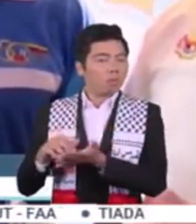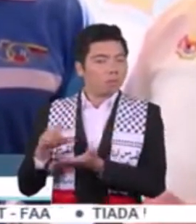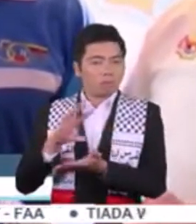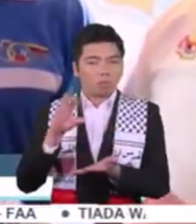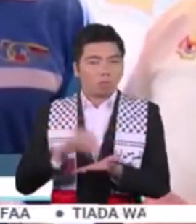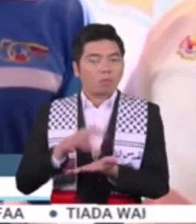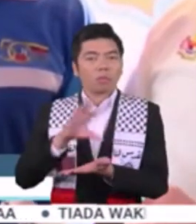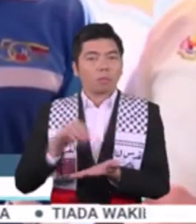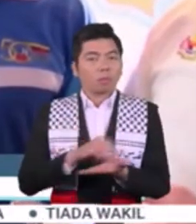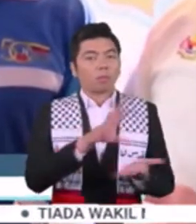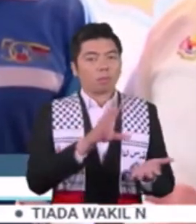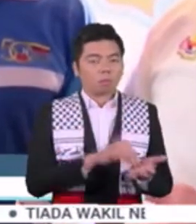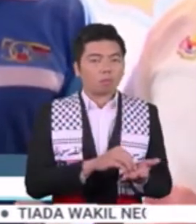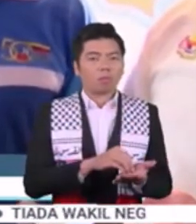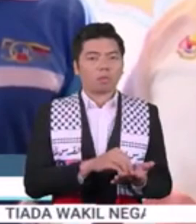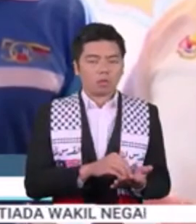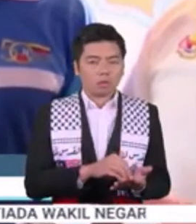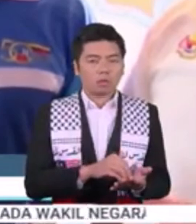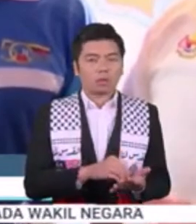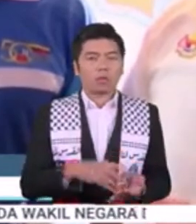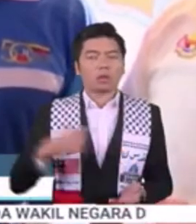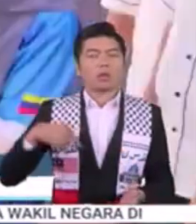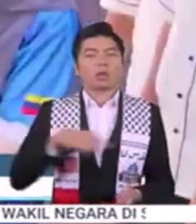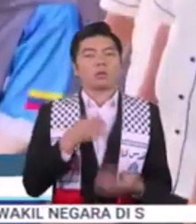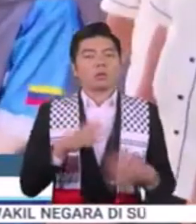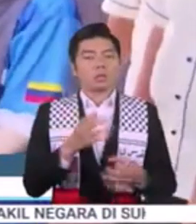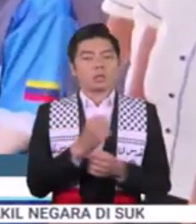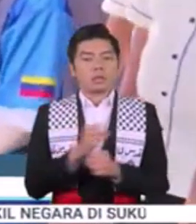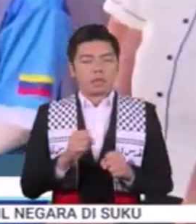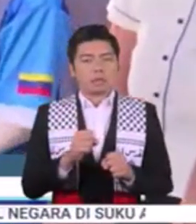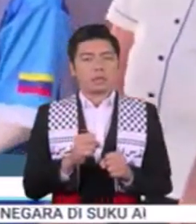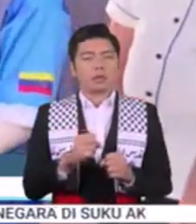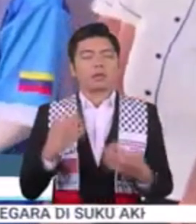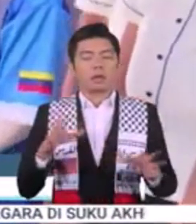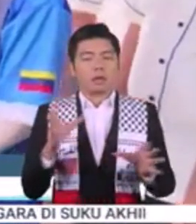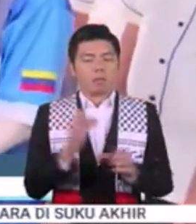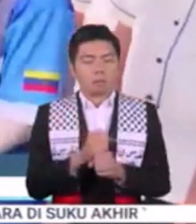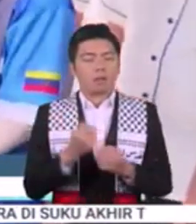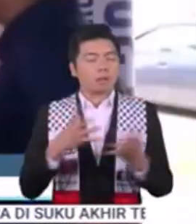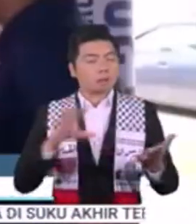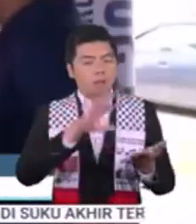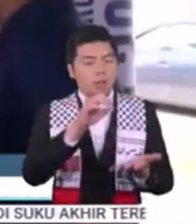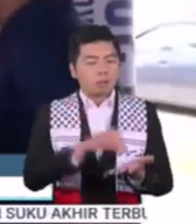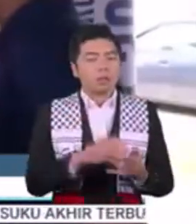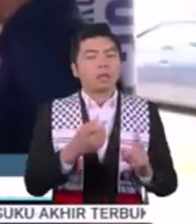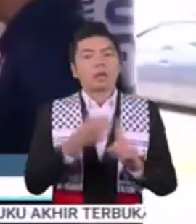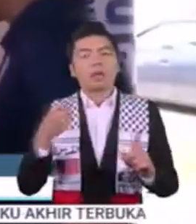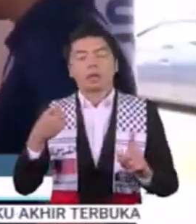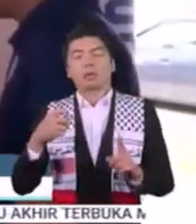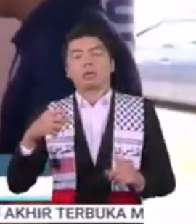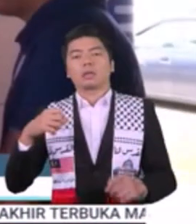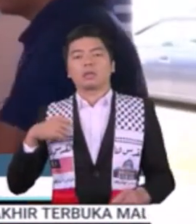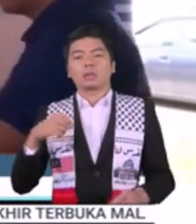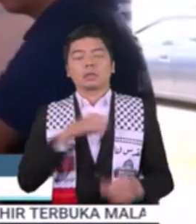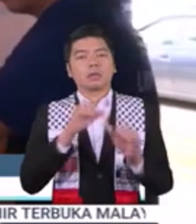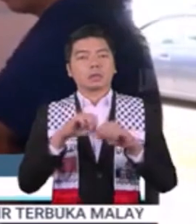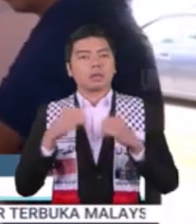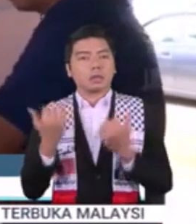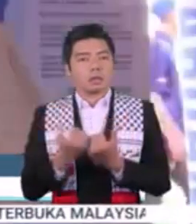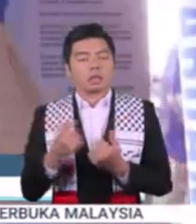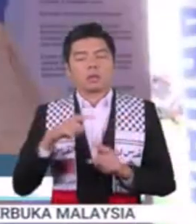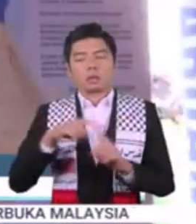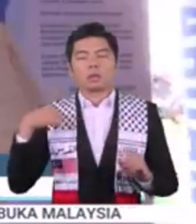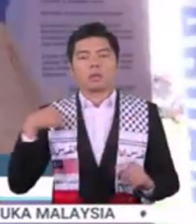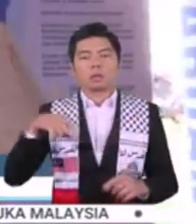ada struktur yang telah kita sediakan dan kita mendapat input daripada agensi, tetapi kita mahu melengkapkan lagi kerana